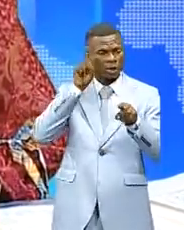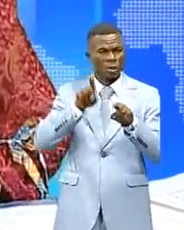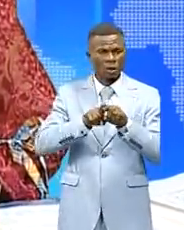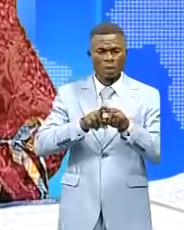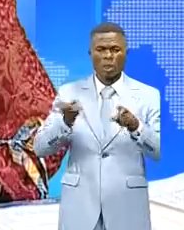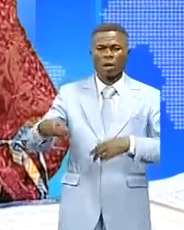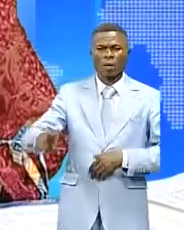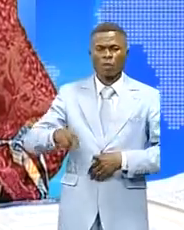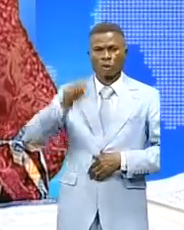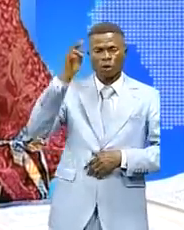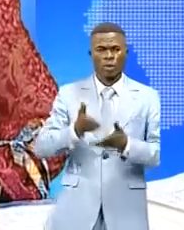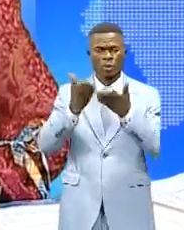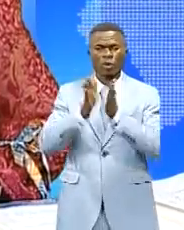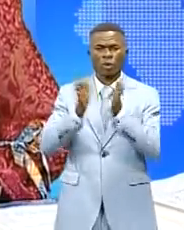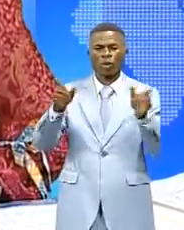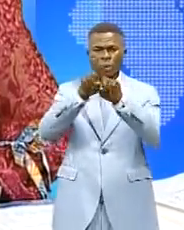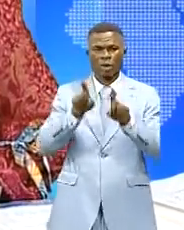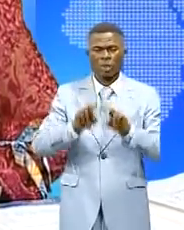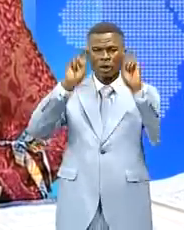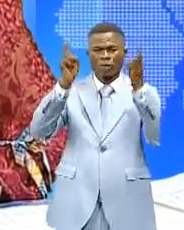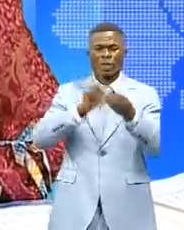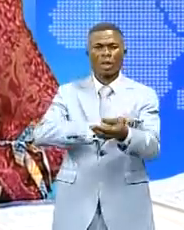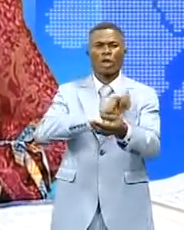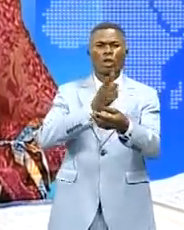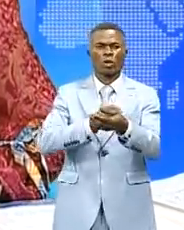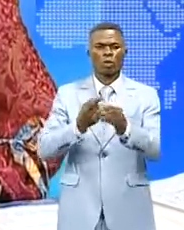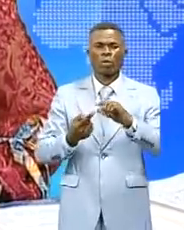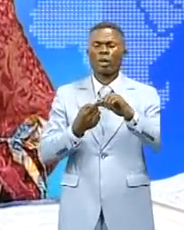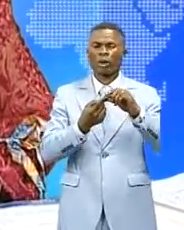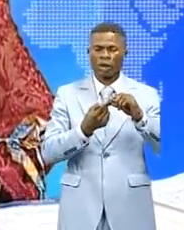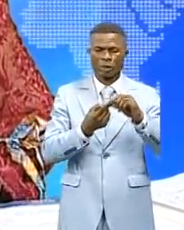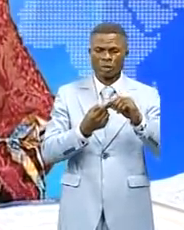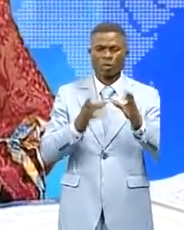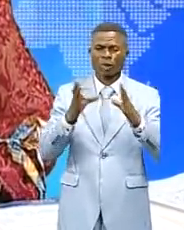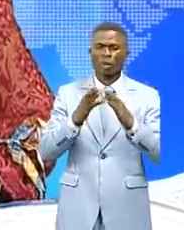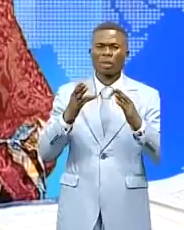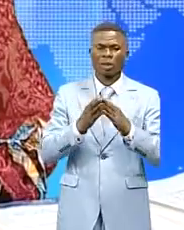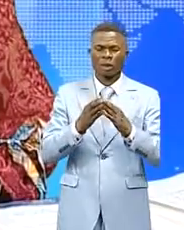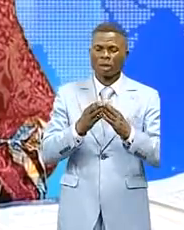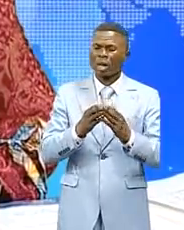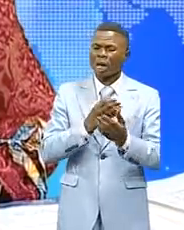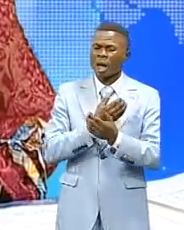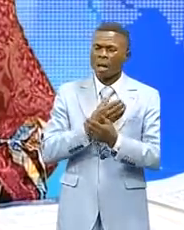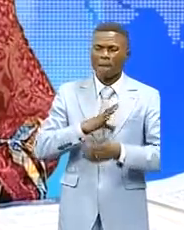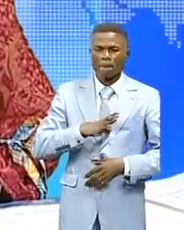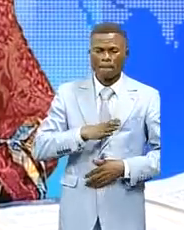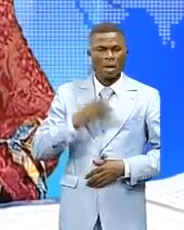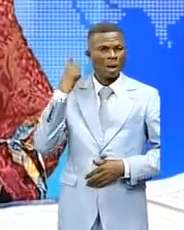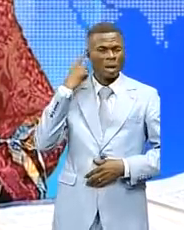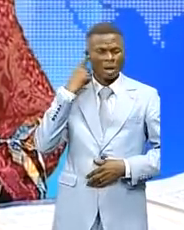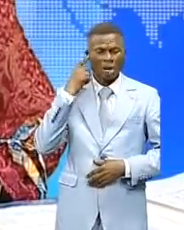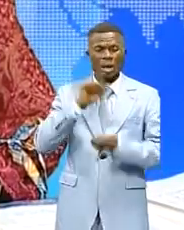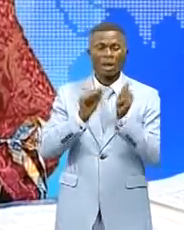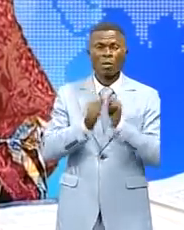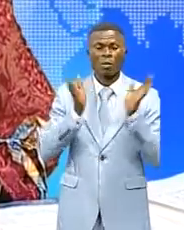province du nord-kivu en général et ceux de la ville de gomme en particulier c'est avec consternation que j'ai appris la nouvelle de la catastrophe